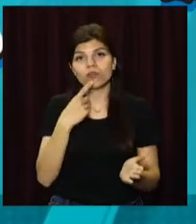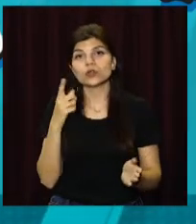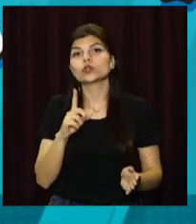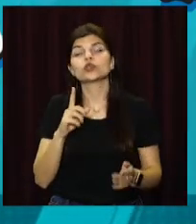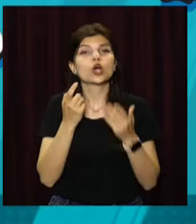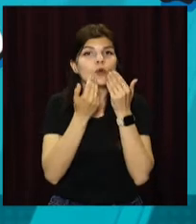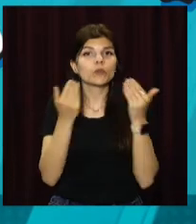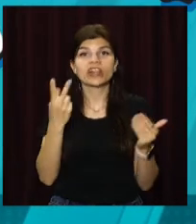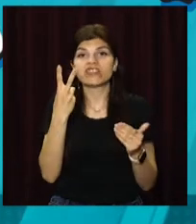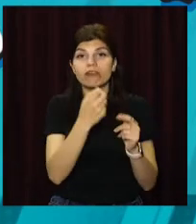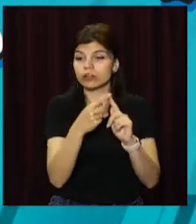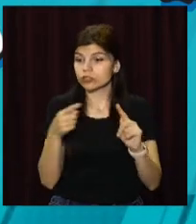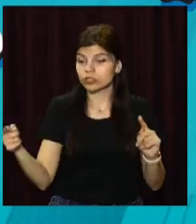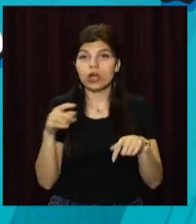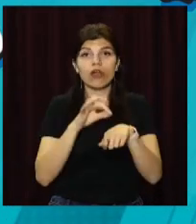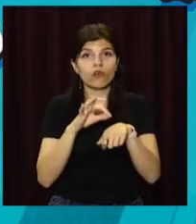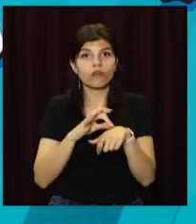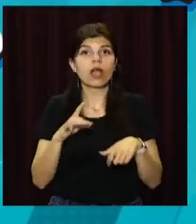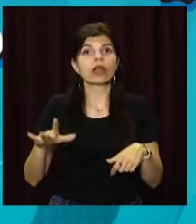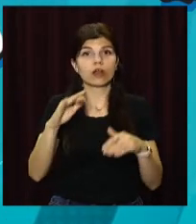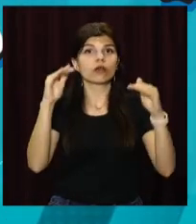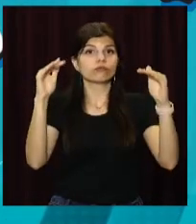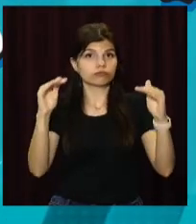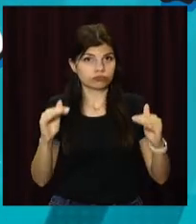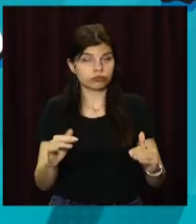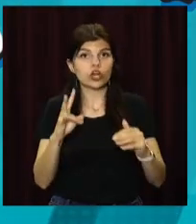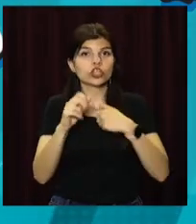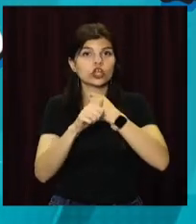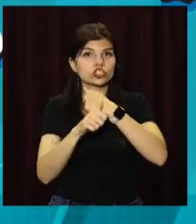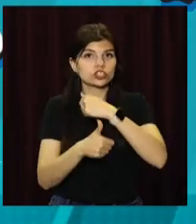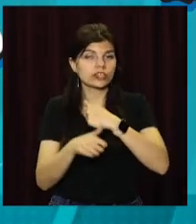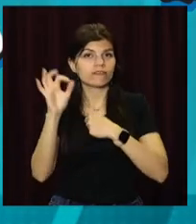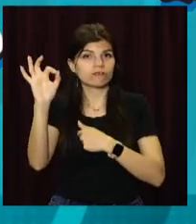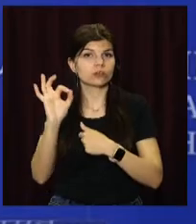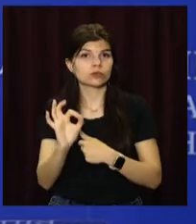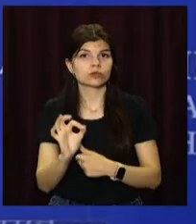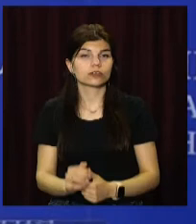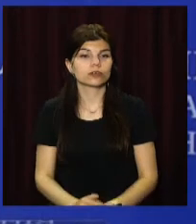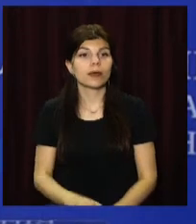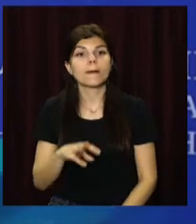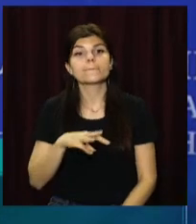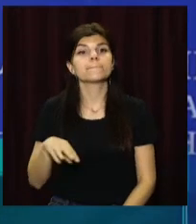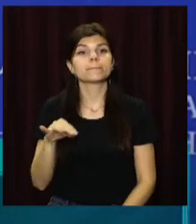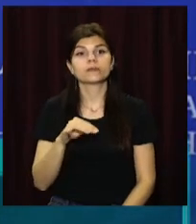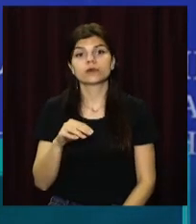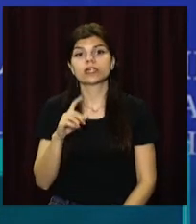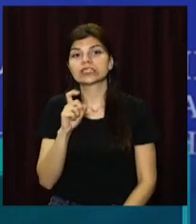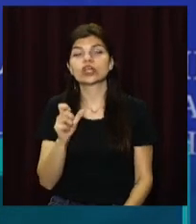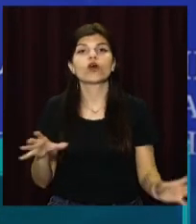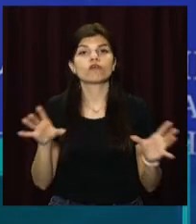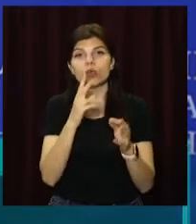за останні два тижні захворюваність у регіоні знизилася на 16%. Ми за